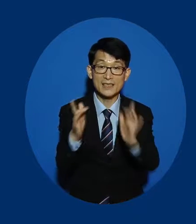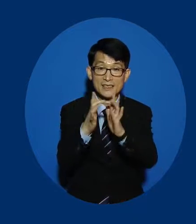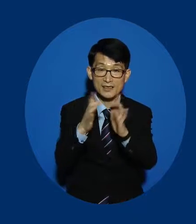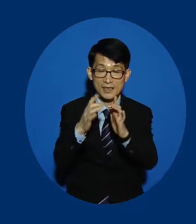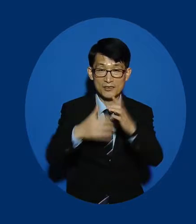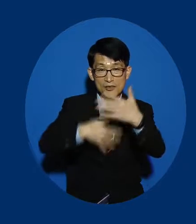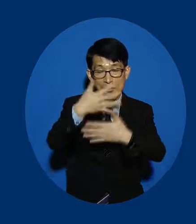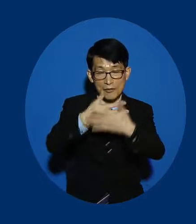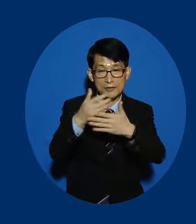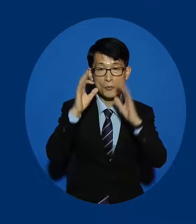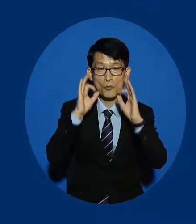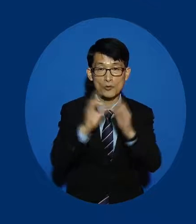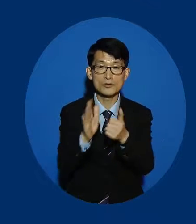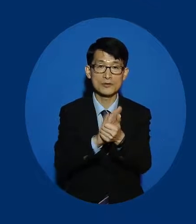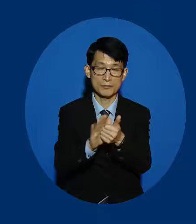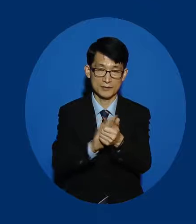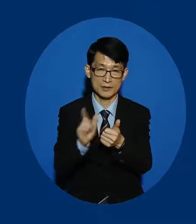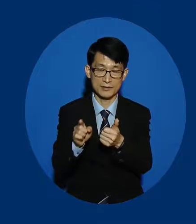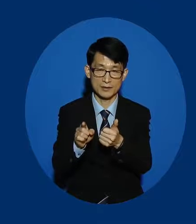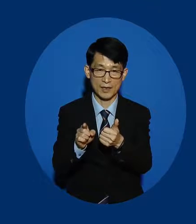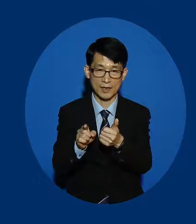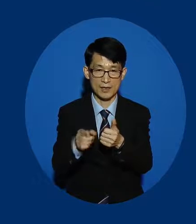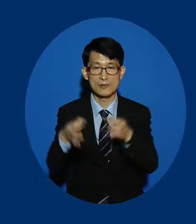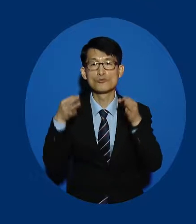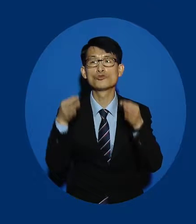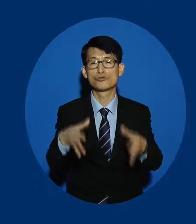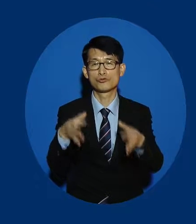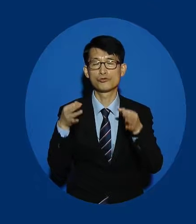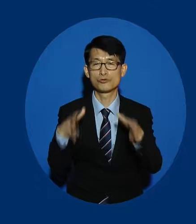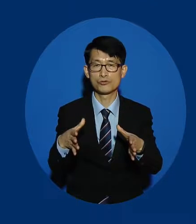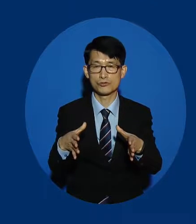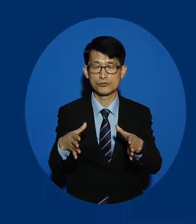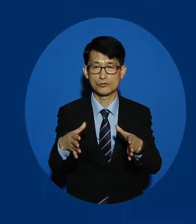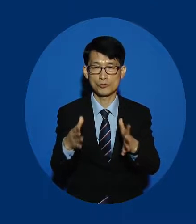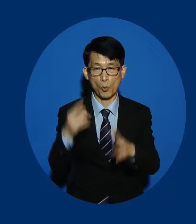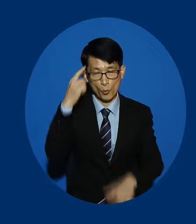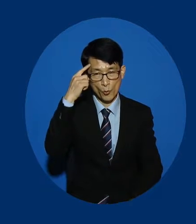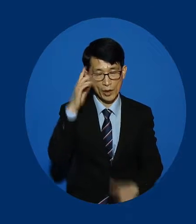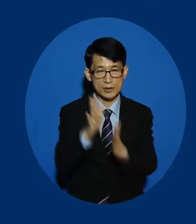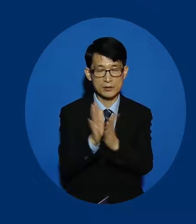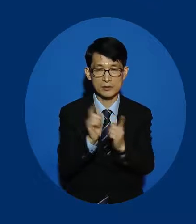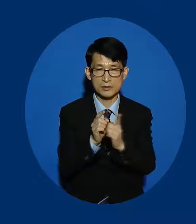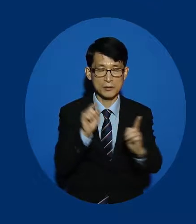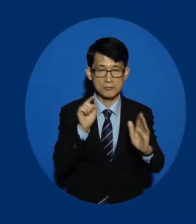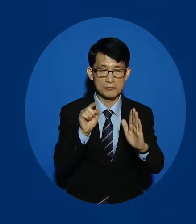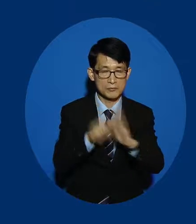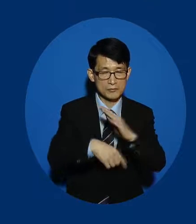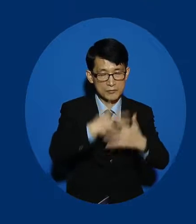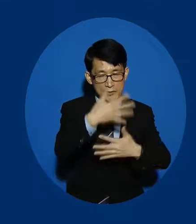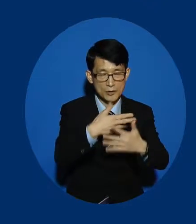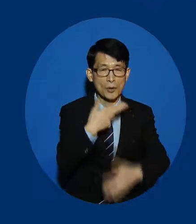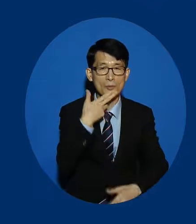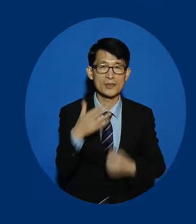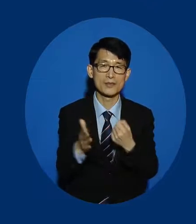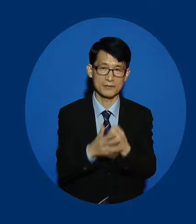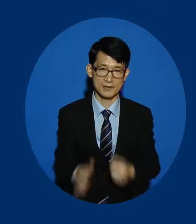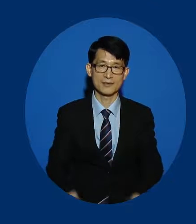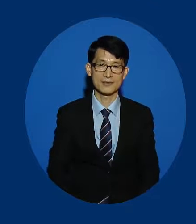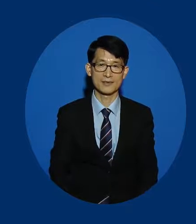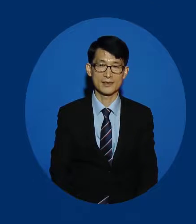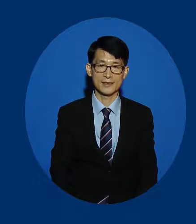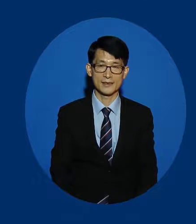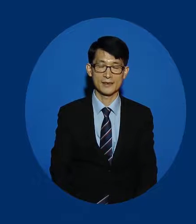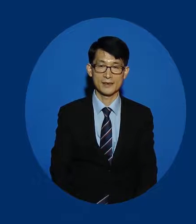과감한 투자를 하고 있습니다. 왜냐하면 그래야만이 살 수 있기 때문에. 제가 그래프를 하나 올렸는데요. 전